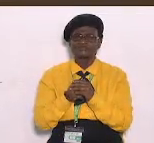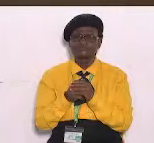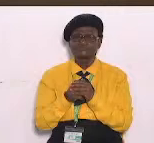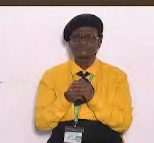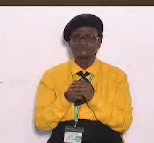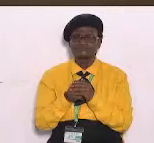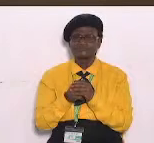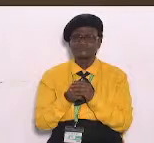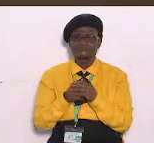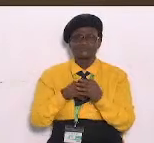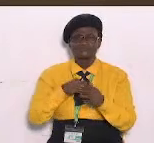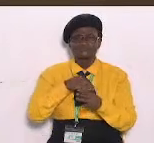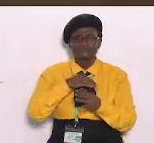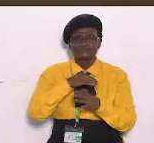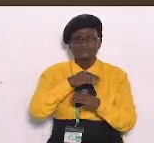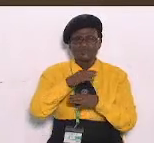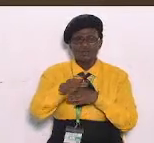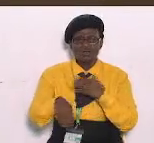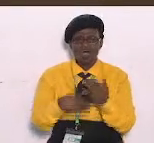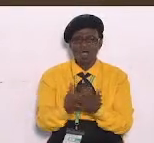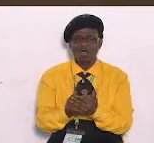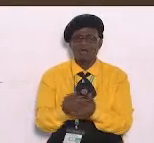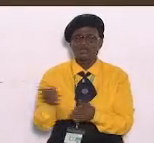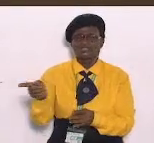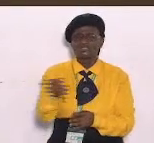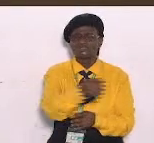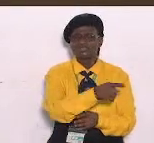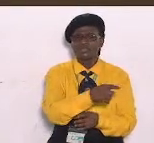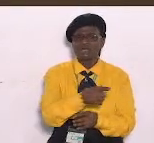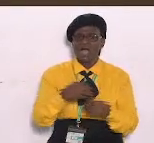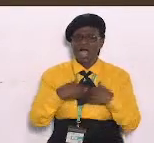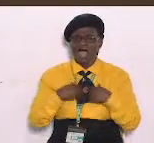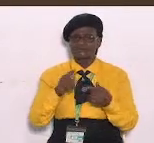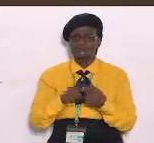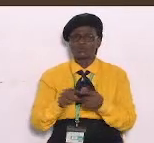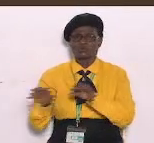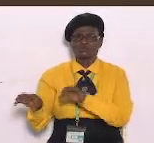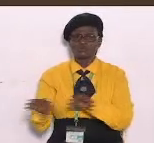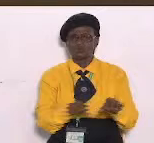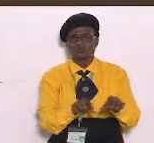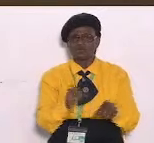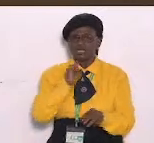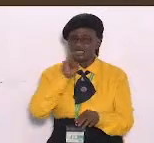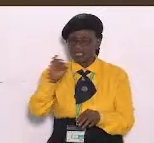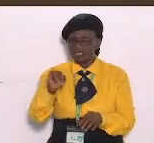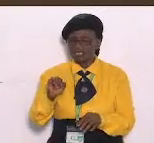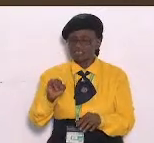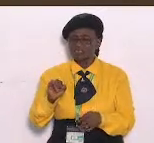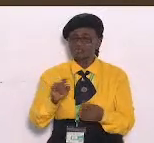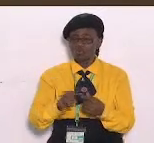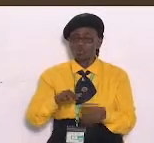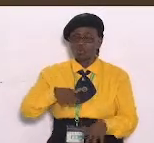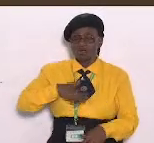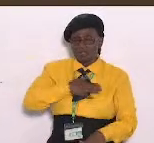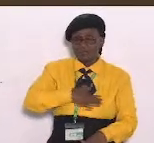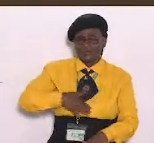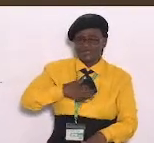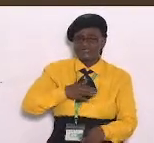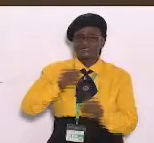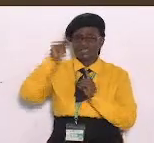mon dictionnaire tout ce que vous devez faire c'est de le